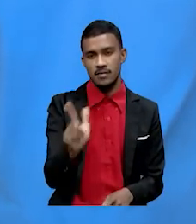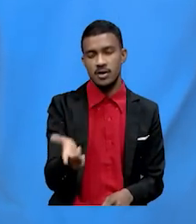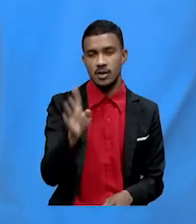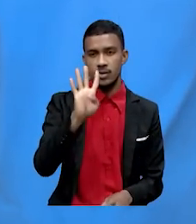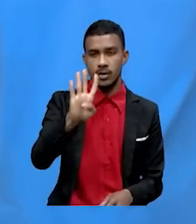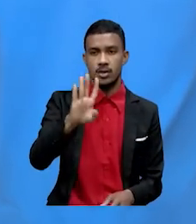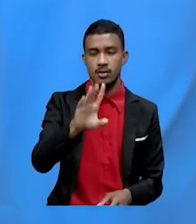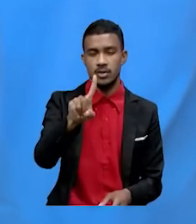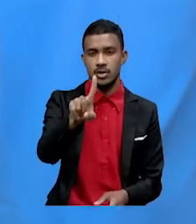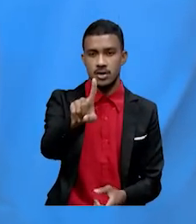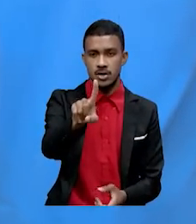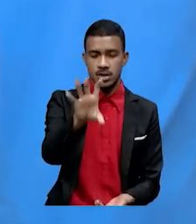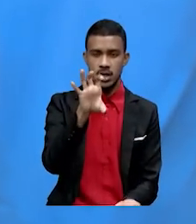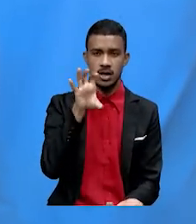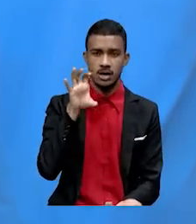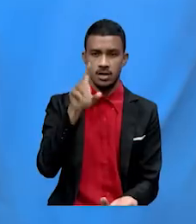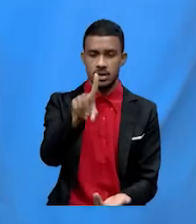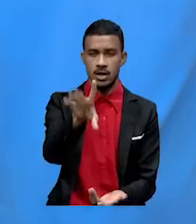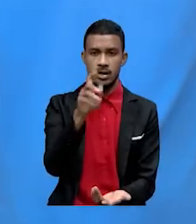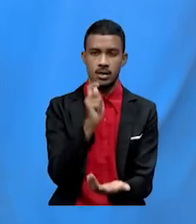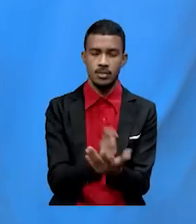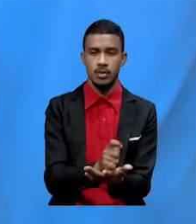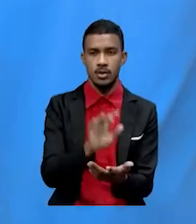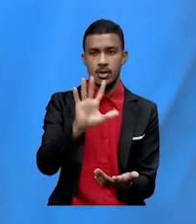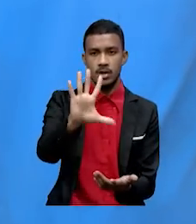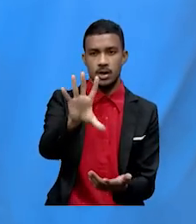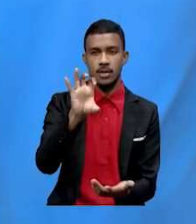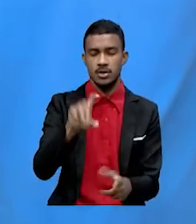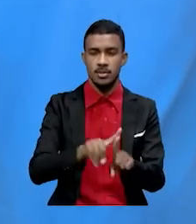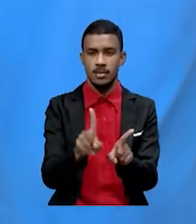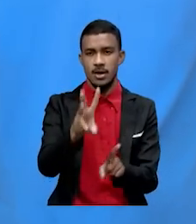1500 masi au nia ne. Anam rato nia. Anam rato 50 le